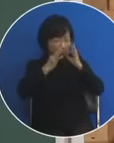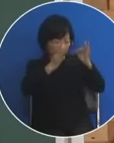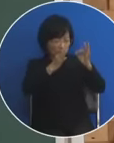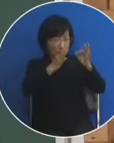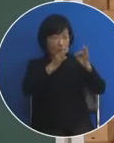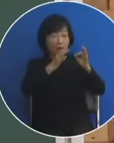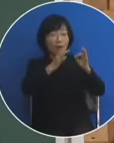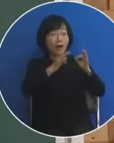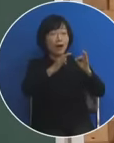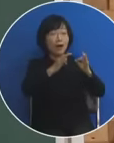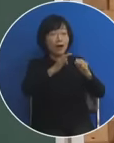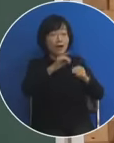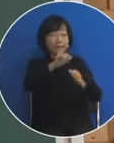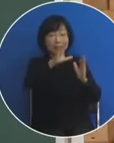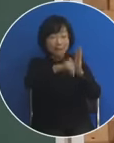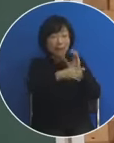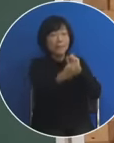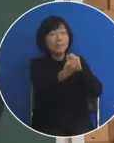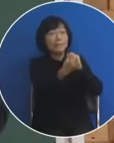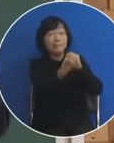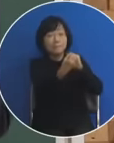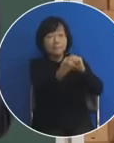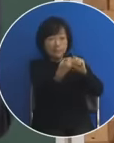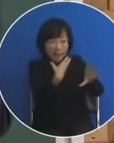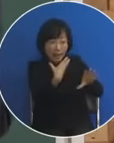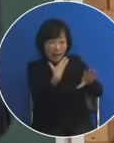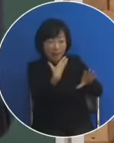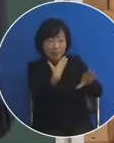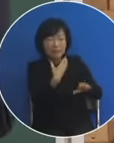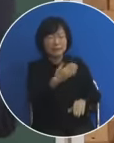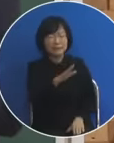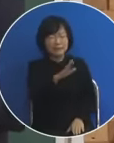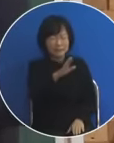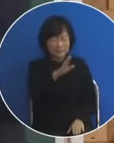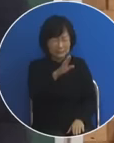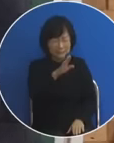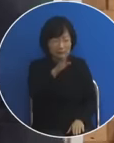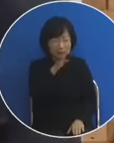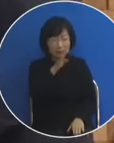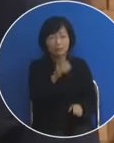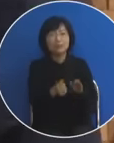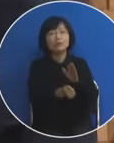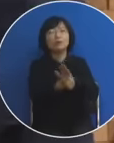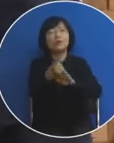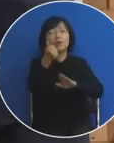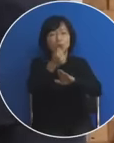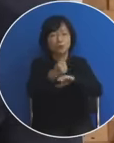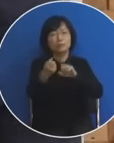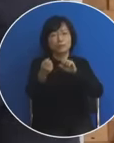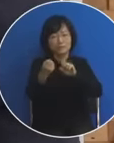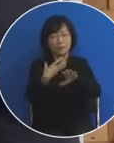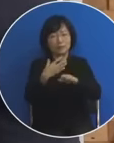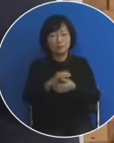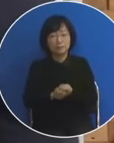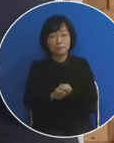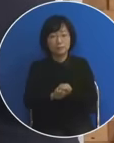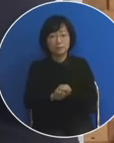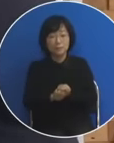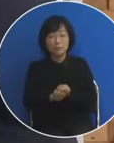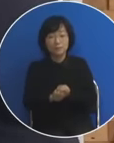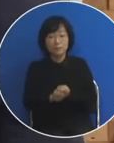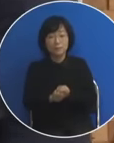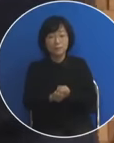오는 응답이 진짜 응답이기 때문에 그게 참 성공이야. And the answers that come from there are the real answers, so that's real success. 자, 이 순서가 바뀌어 버리기